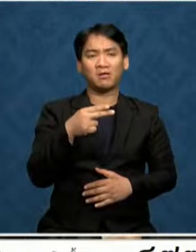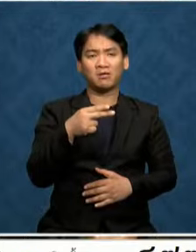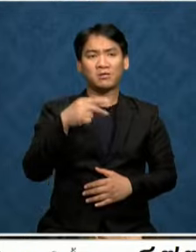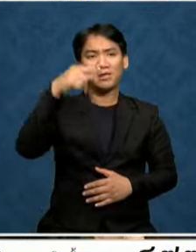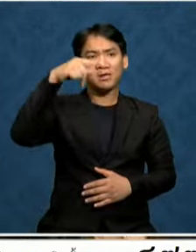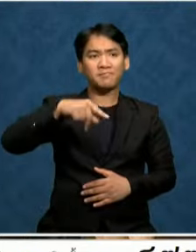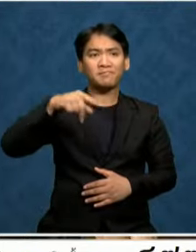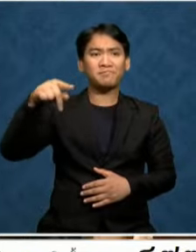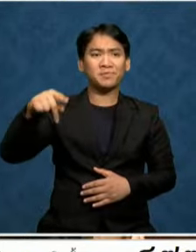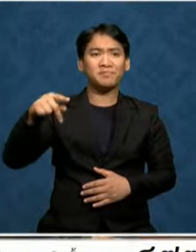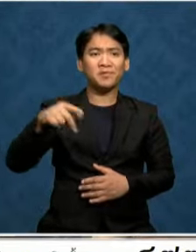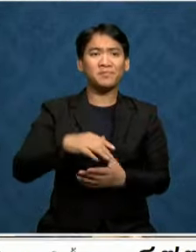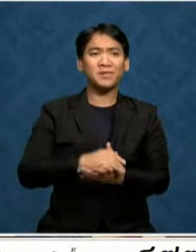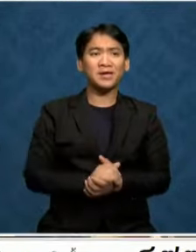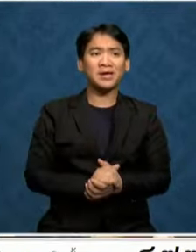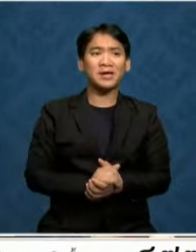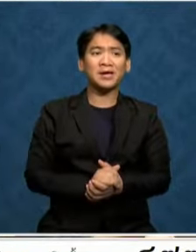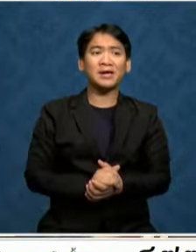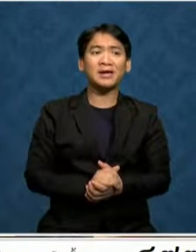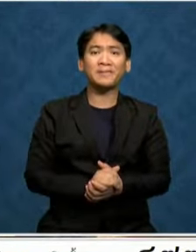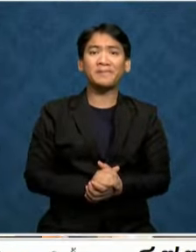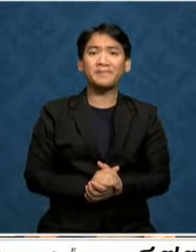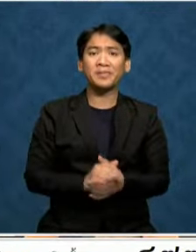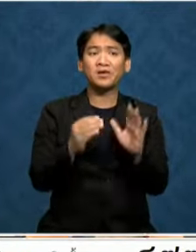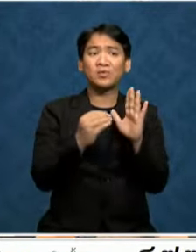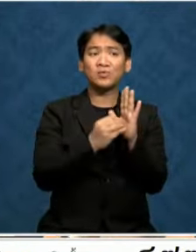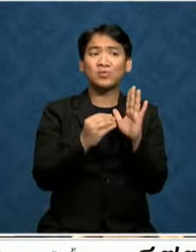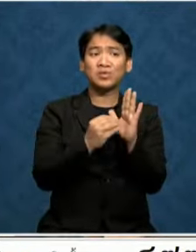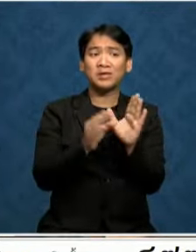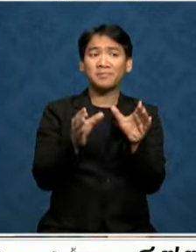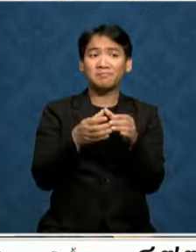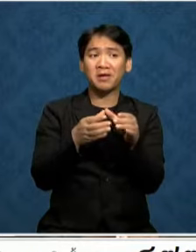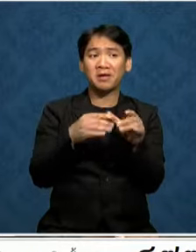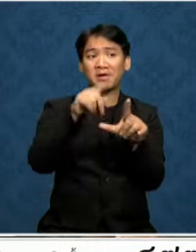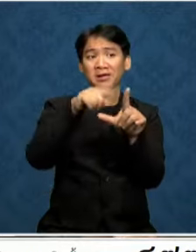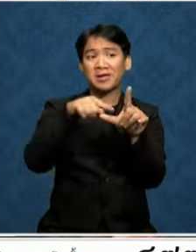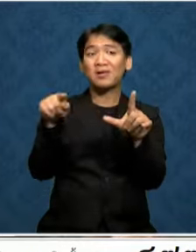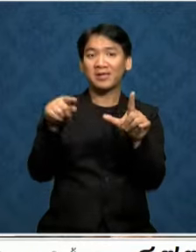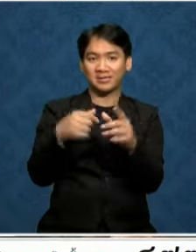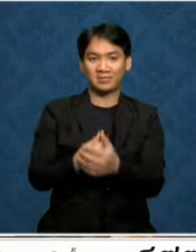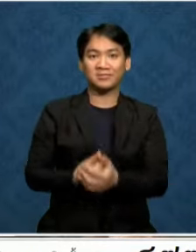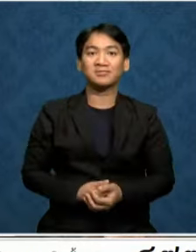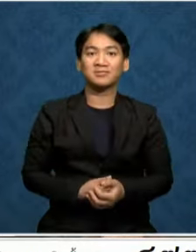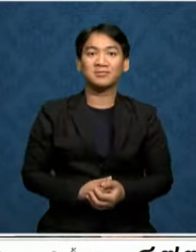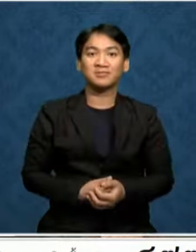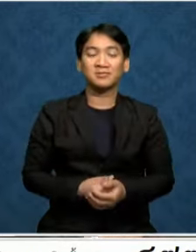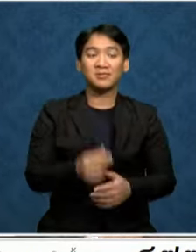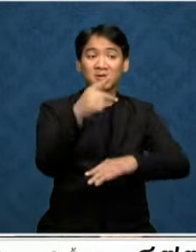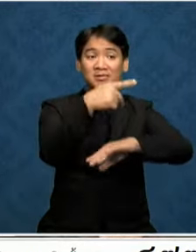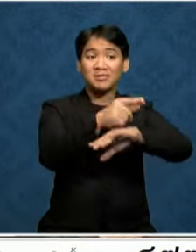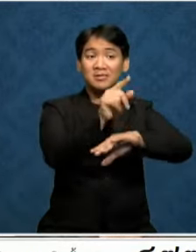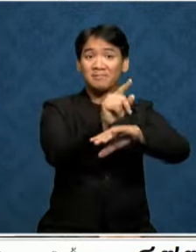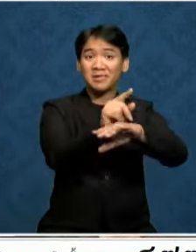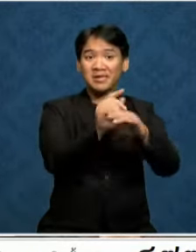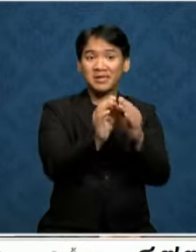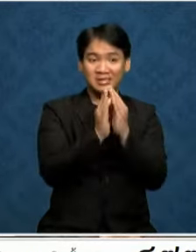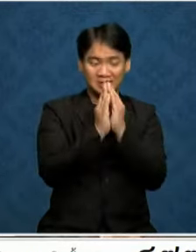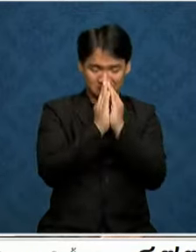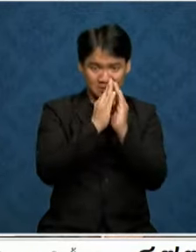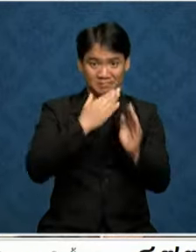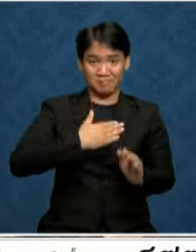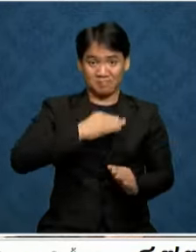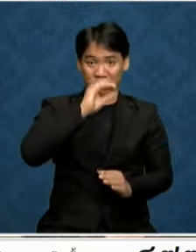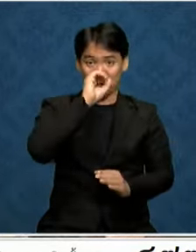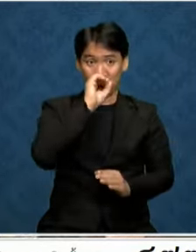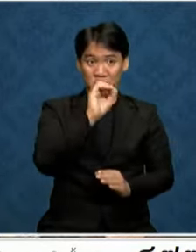แบบแบ่งเขตกรุงเทพมหานครธนบุรีคลองสานบางประกอบพรรคก้าวไกลครับก่อนอื่นครับต้องนำเรียนท่านประธานฝากเชิญท่านสมาชิกเ